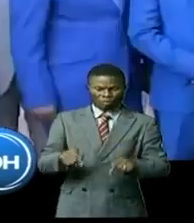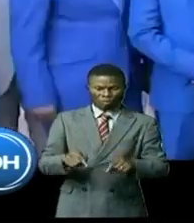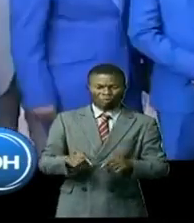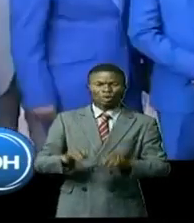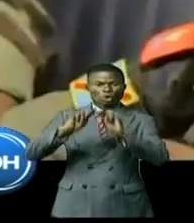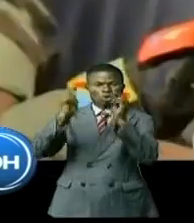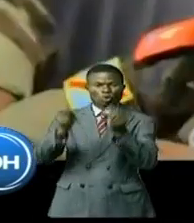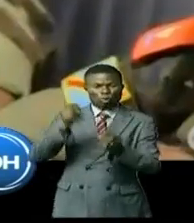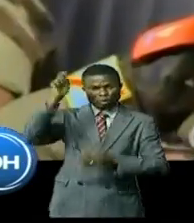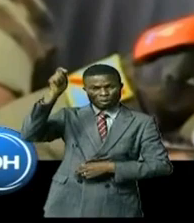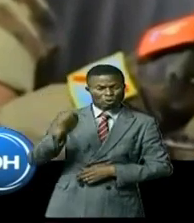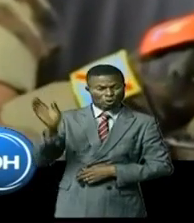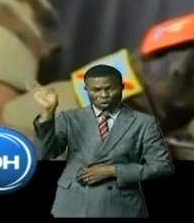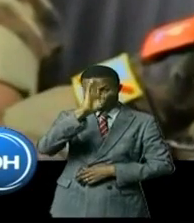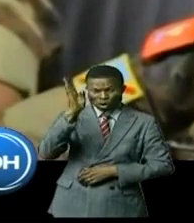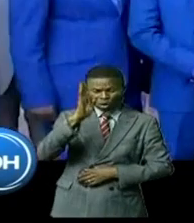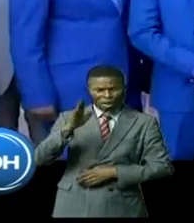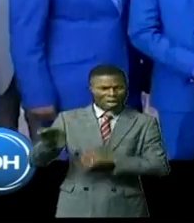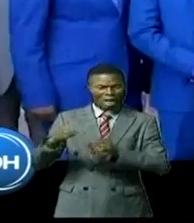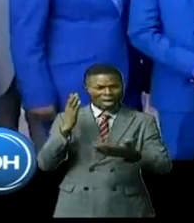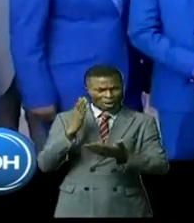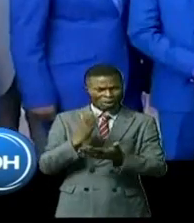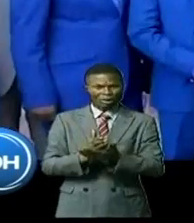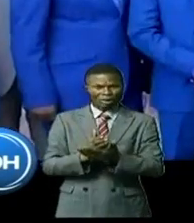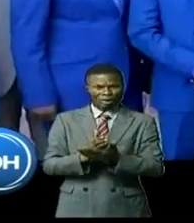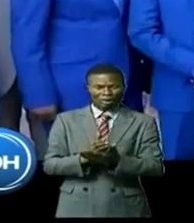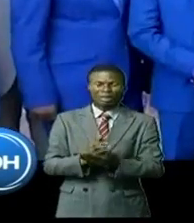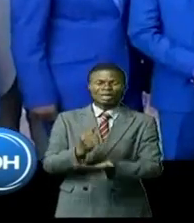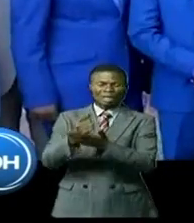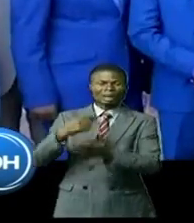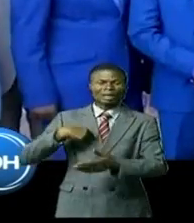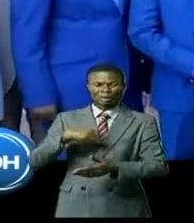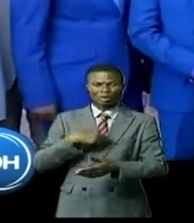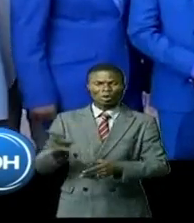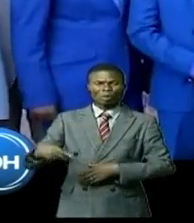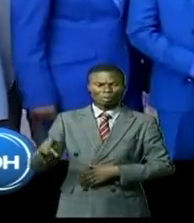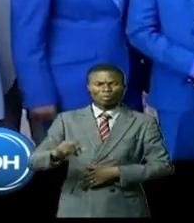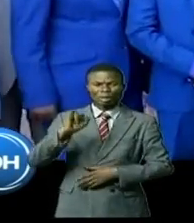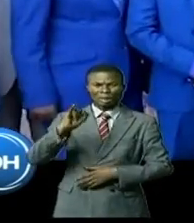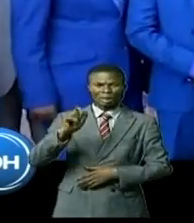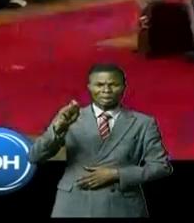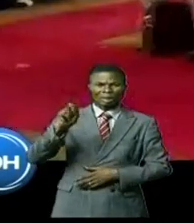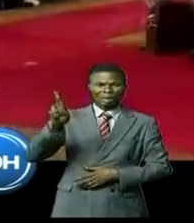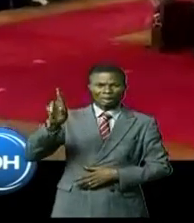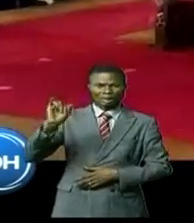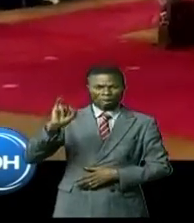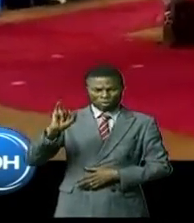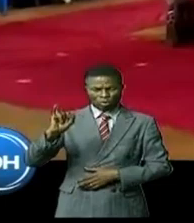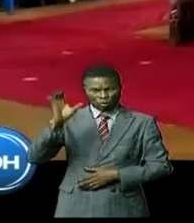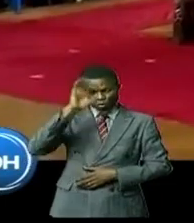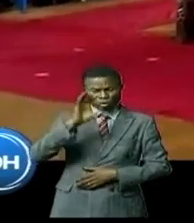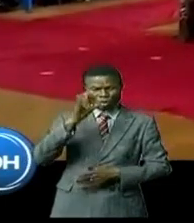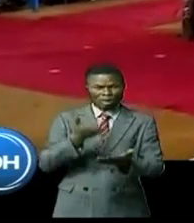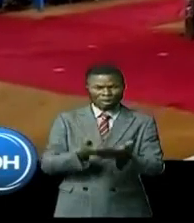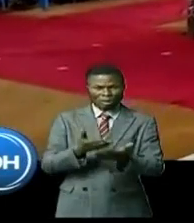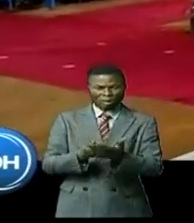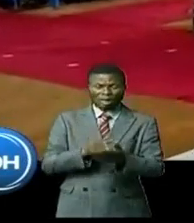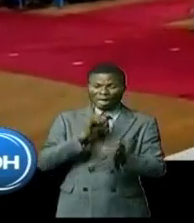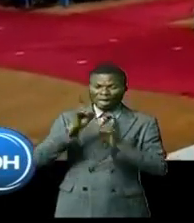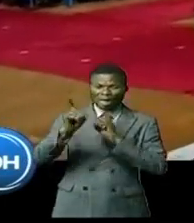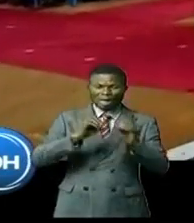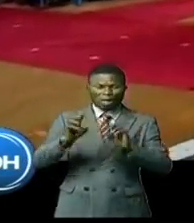ne pourra pas faire des exactions, et c'est la paix qui vient dans notre province de l'Ituri. Elle a peu longtemps recherché. Il est à noter que le